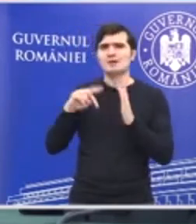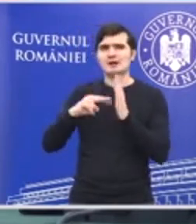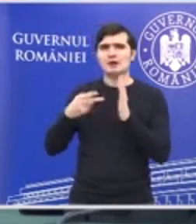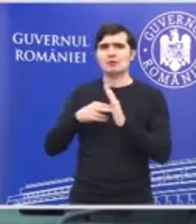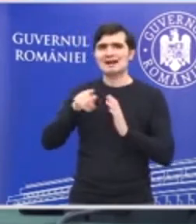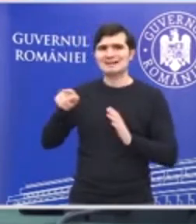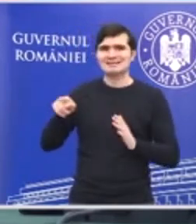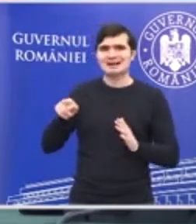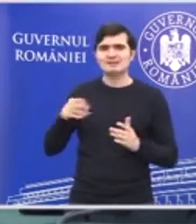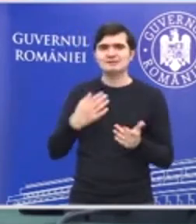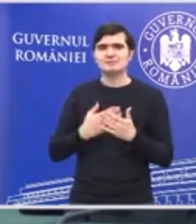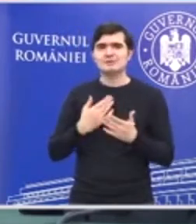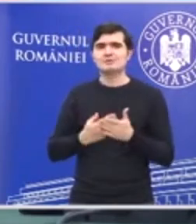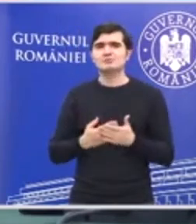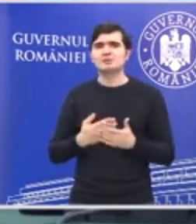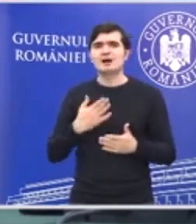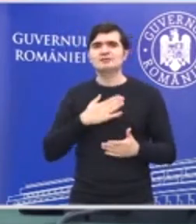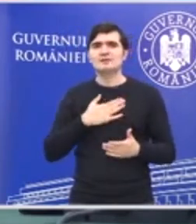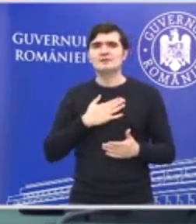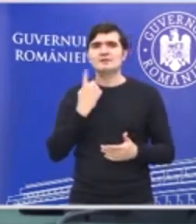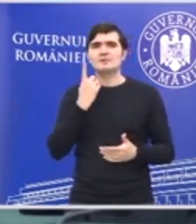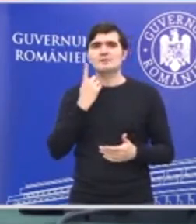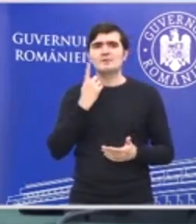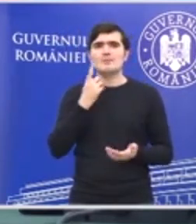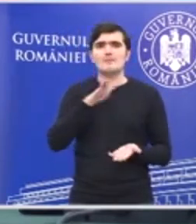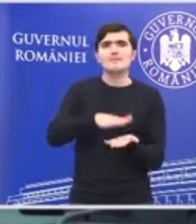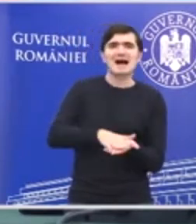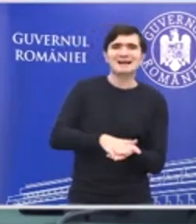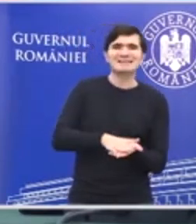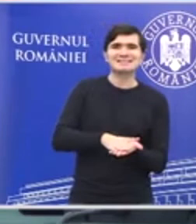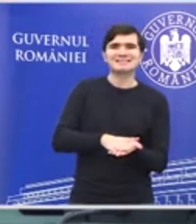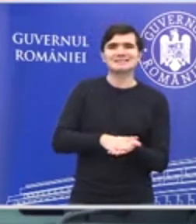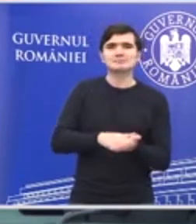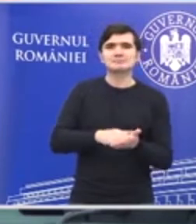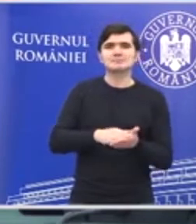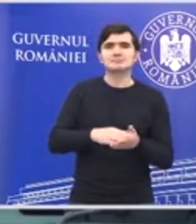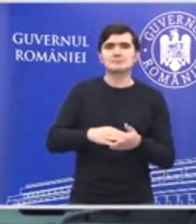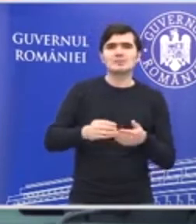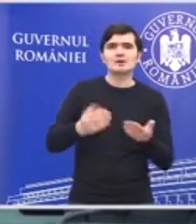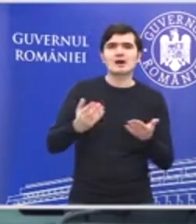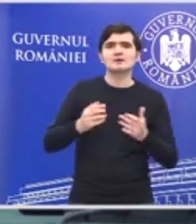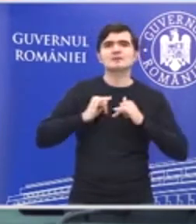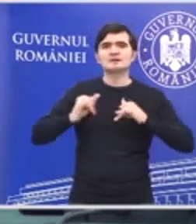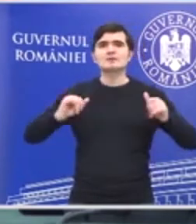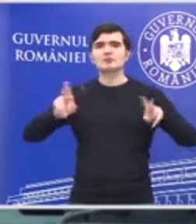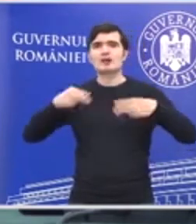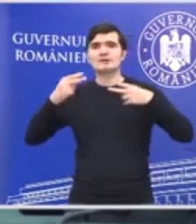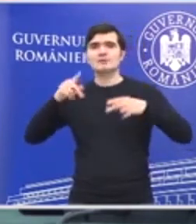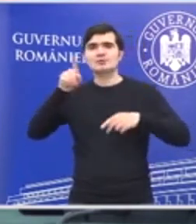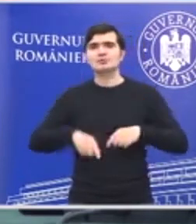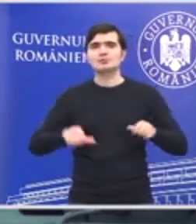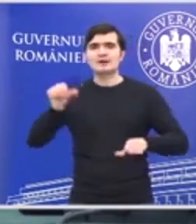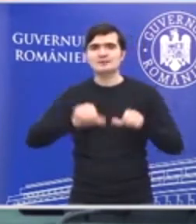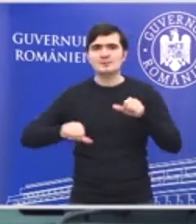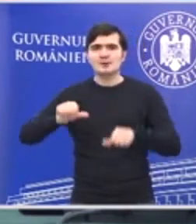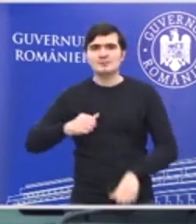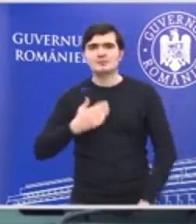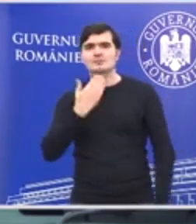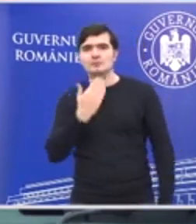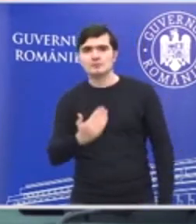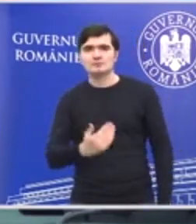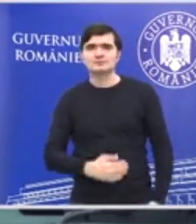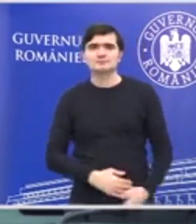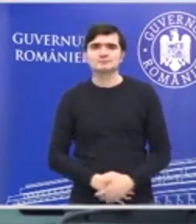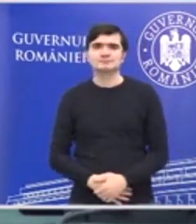pentru a crea deja un cadru în care să se poată desfășura acest eveniment în septembrie. Mulțumesc!